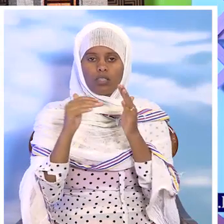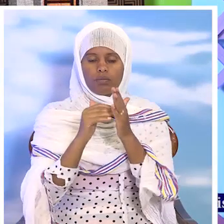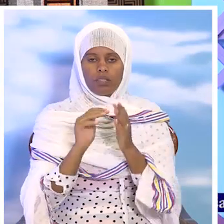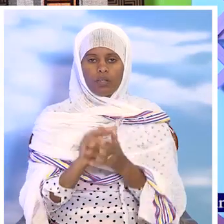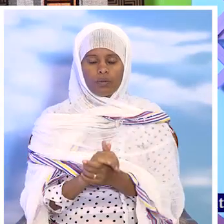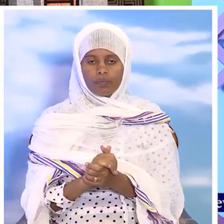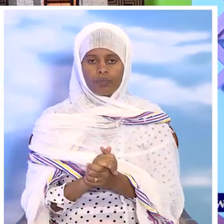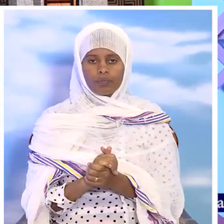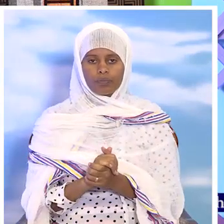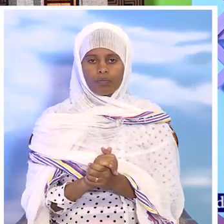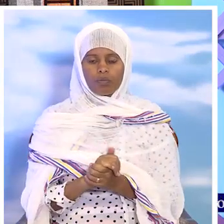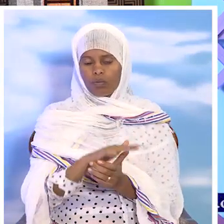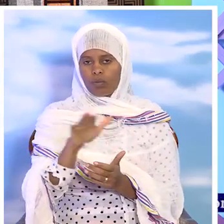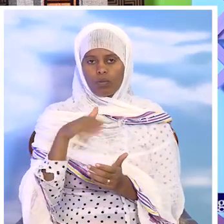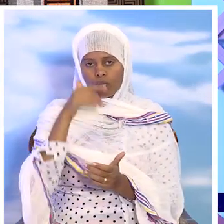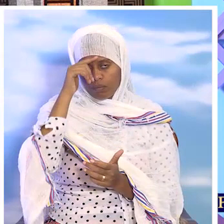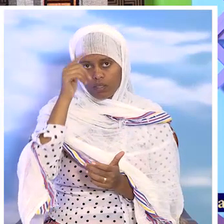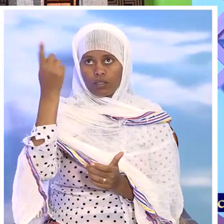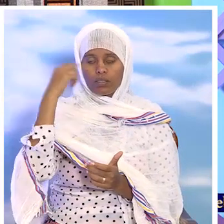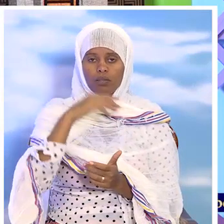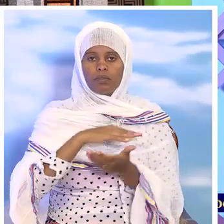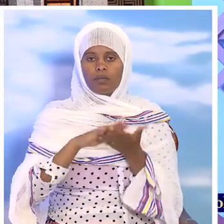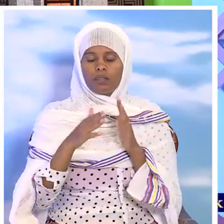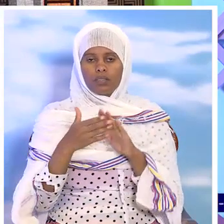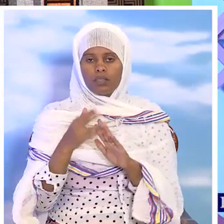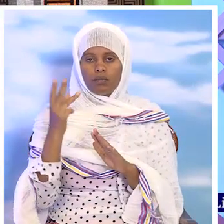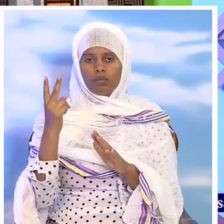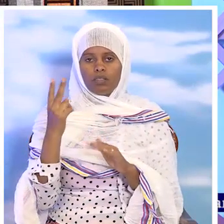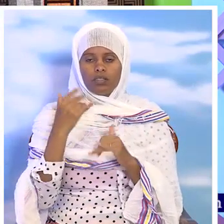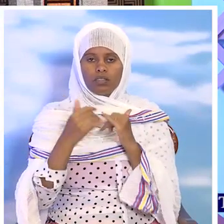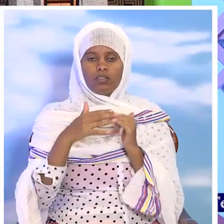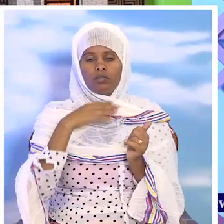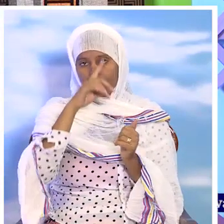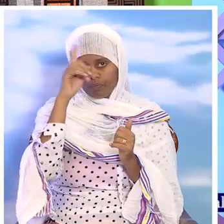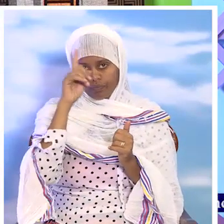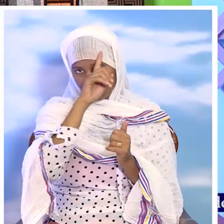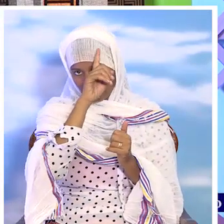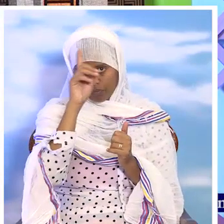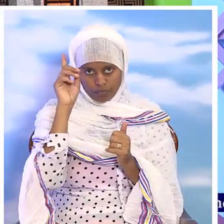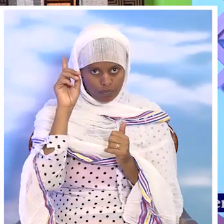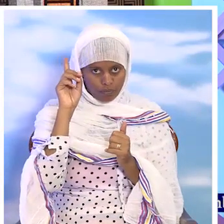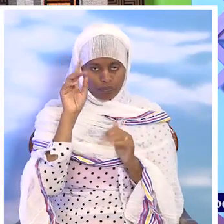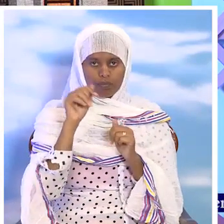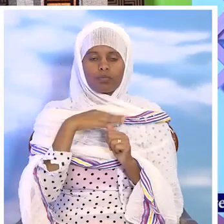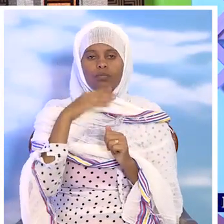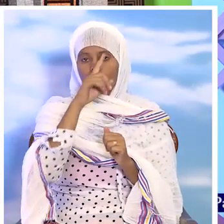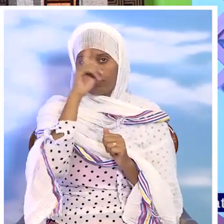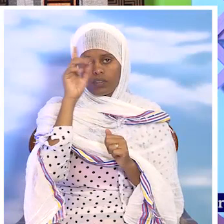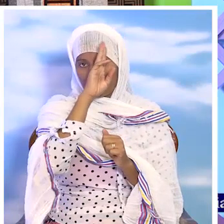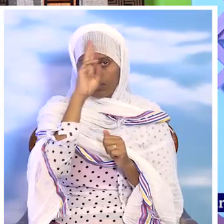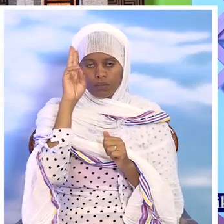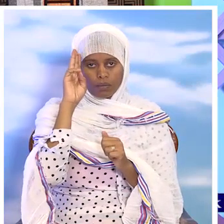ይብፅሓዮ። ምእመናን ናይ እግዚአብሔር ቤተሰብ ብክልተ ወገን ድንግል ዝኾነት መብርሃን ቅዱስ ድንግል